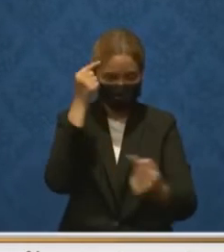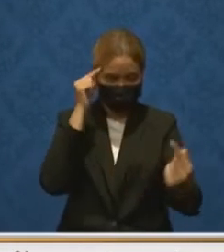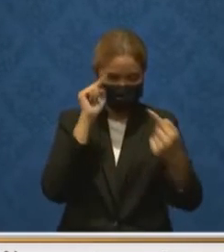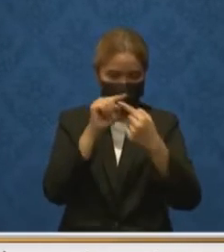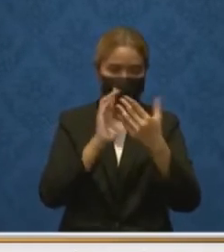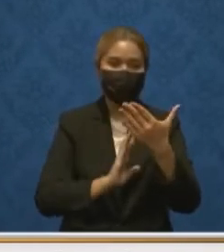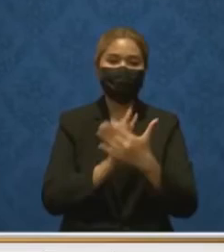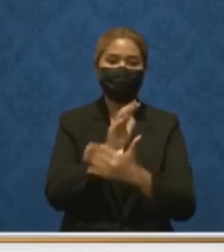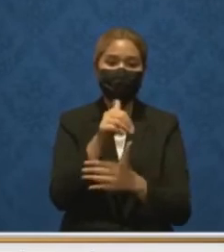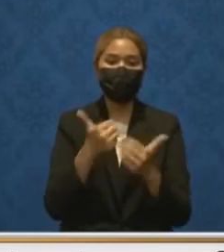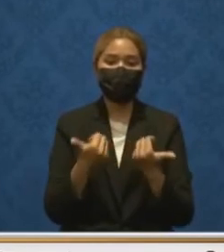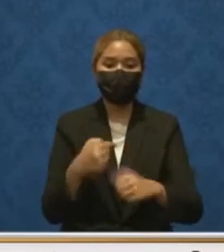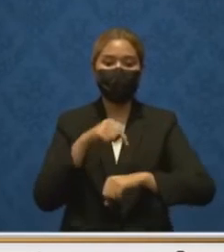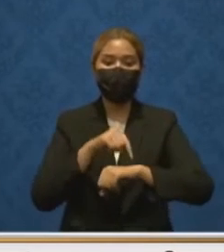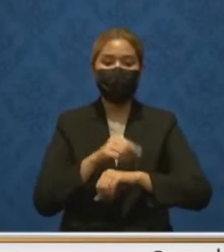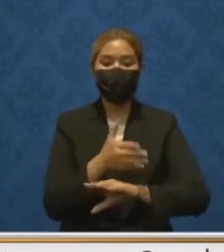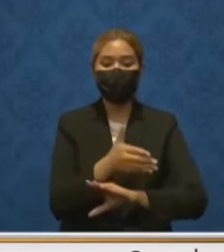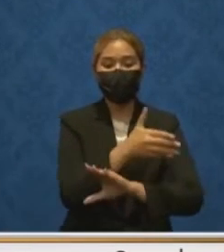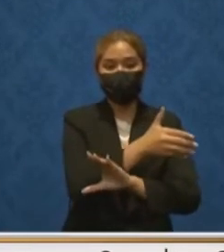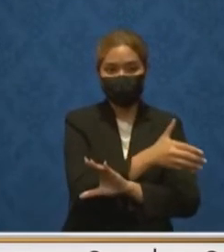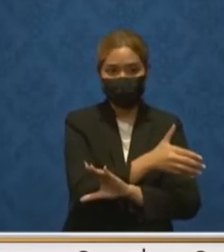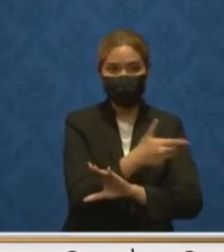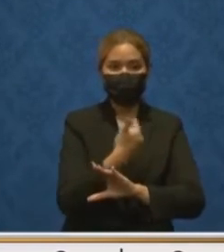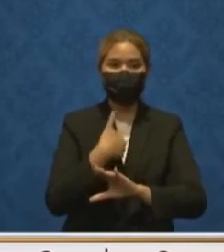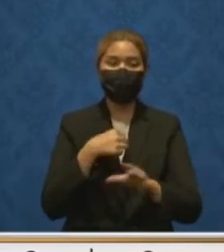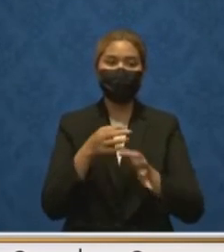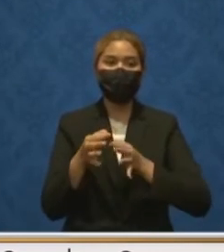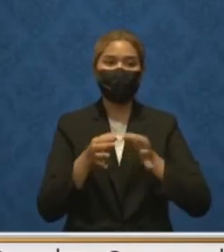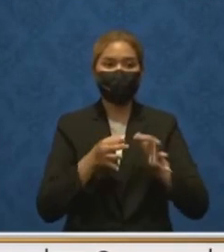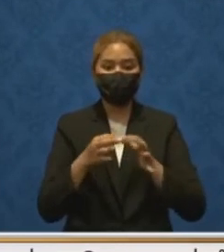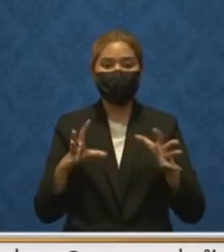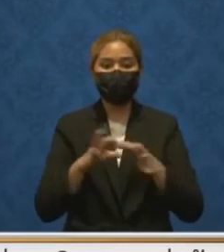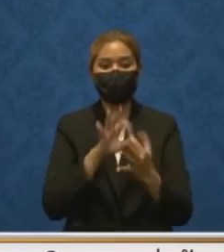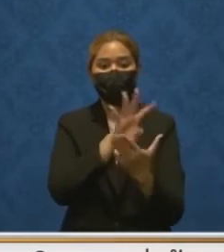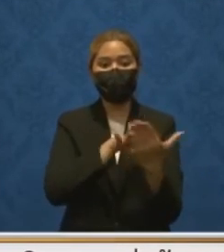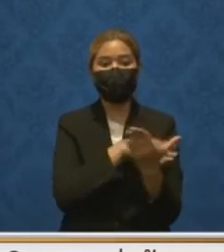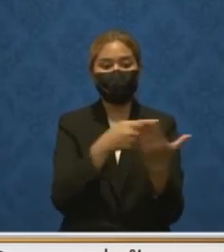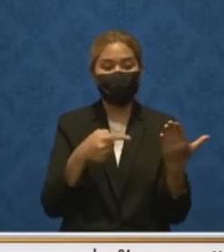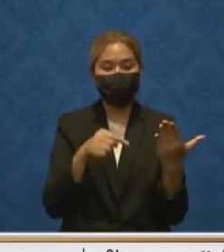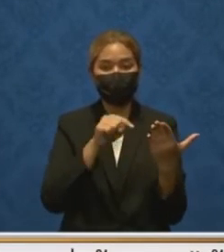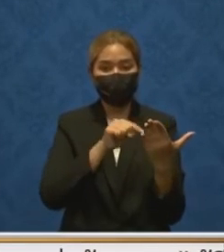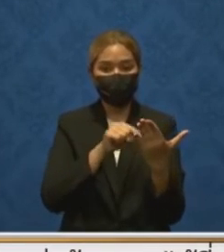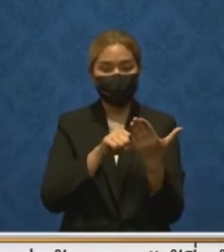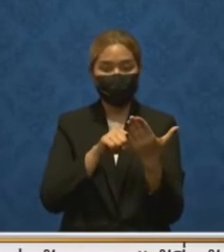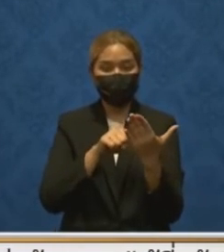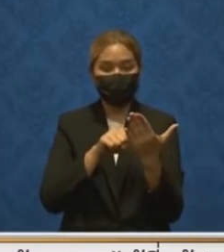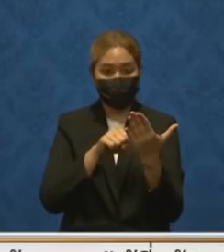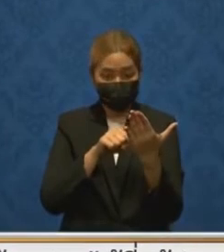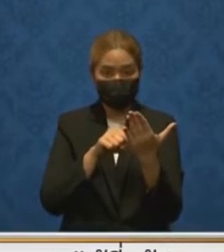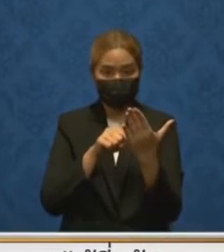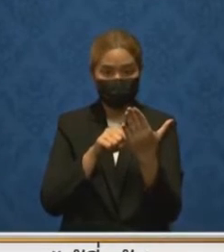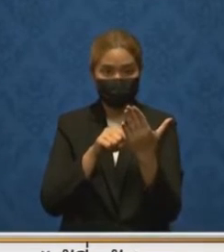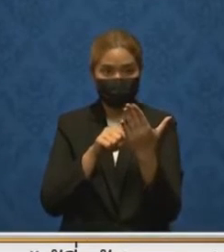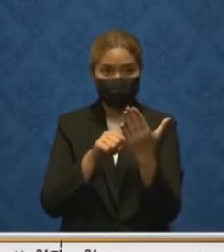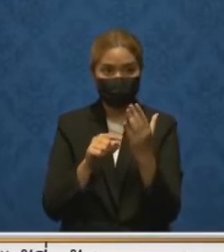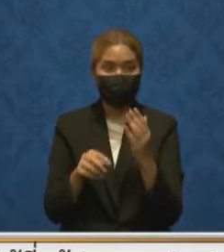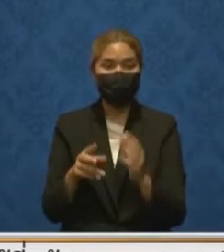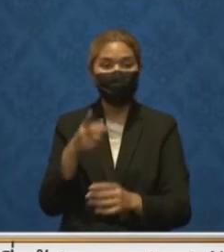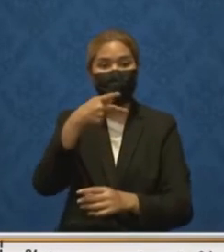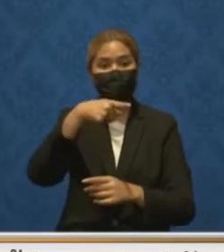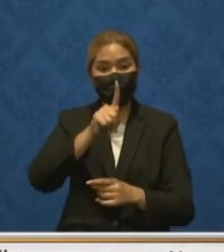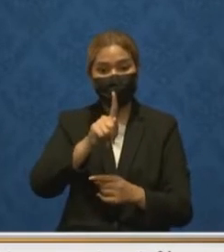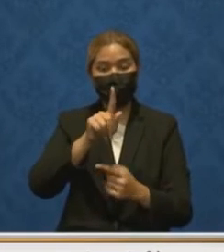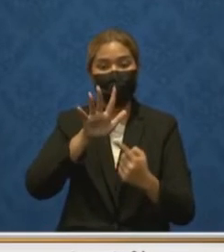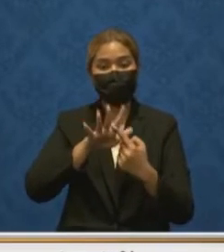และในช่งระยะเวลาที่ผ่านมาผมก็ใช้หักอันนี้แ้แต่เรื่องปลามปลามตอนนี้เราส่งออกเยอะมากนะครับ